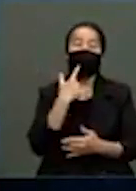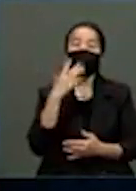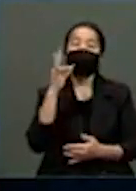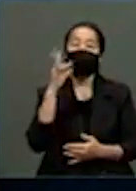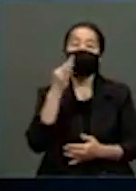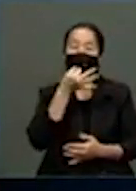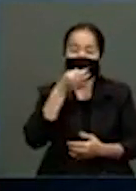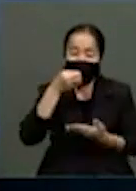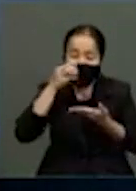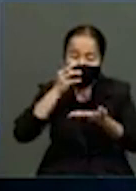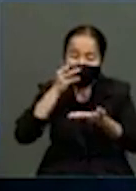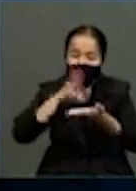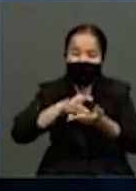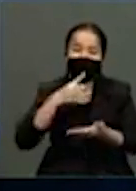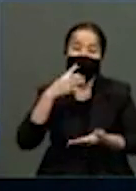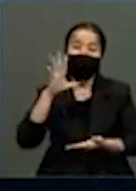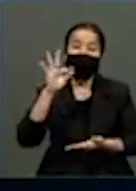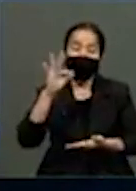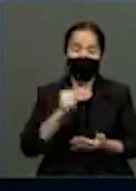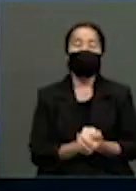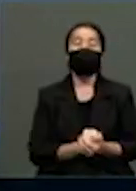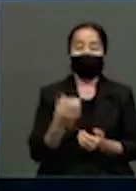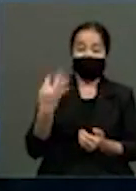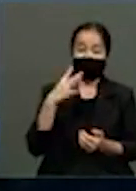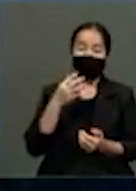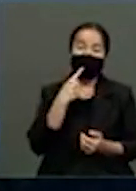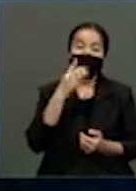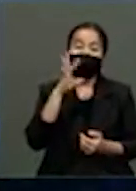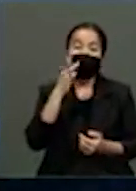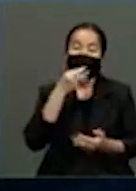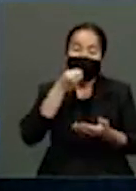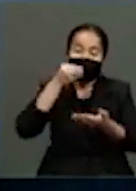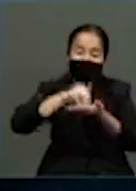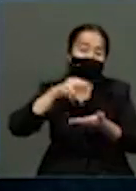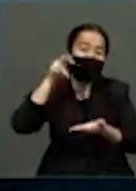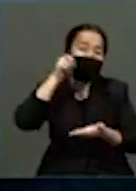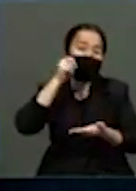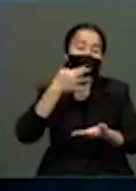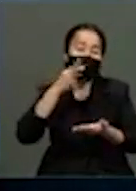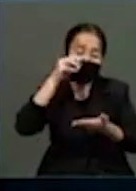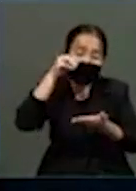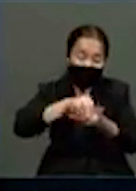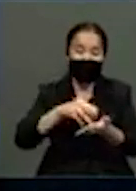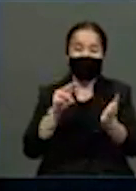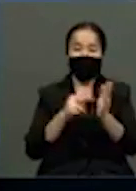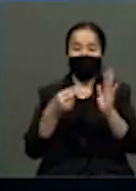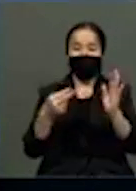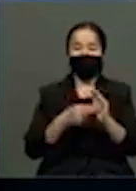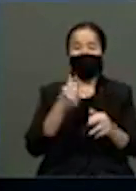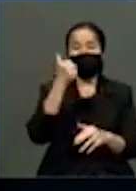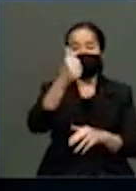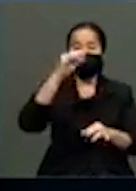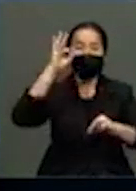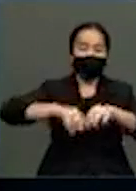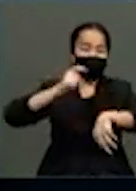กรมควบคุมโรคยอมรับนะครับว่าการตรวจด้วยน้ำลายเนี่ยจะช่วยทำให้การตรวจได้เป็นกลุ่มก้อนใหญ่ขึ้นกว้